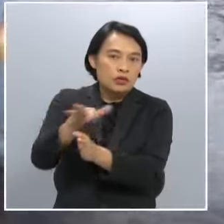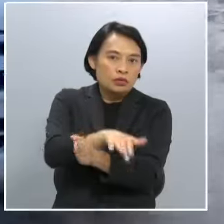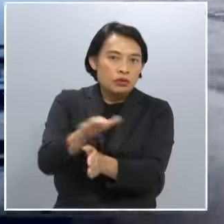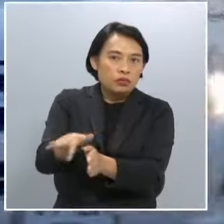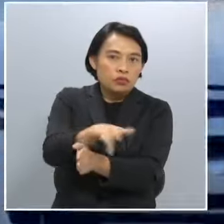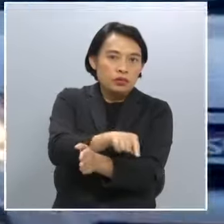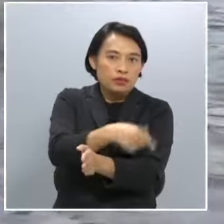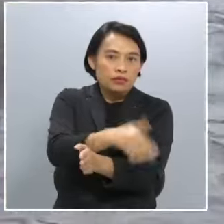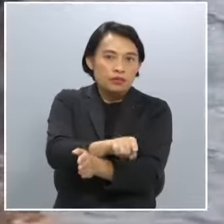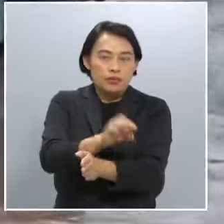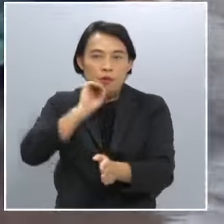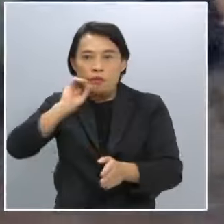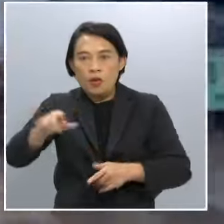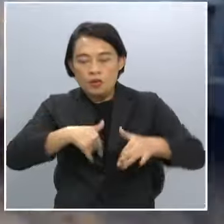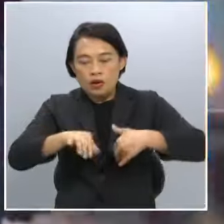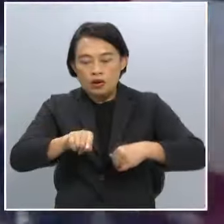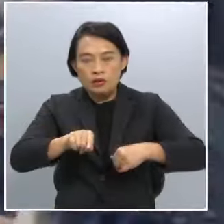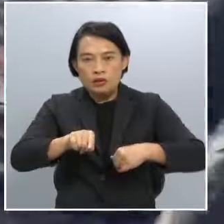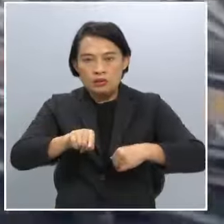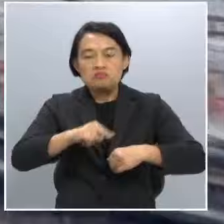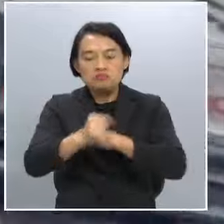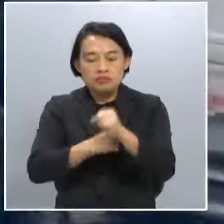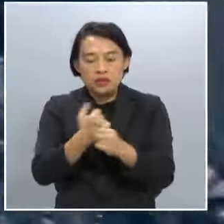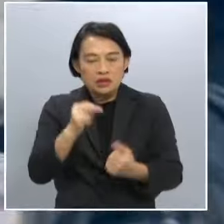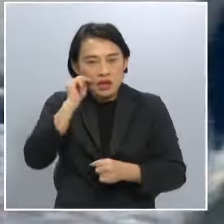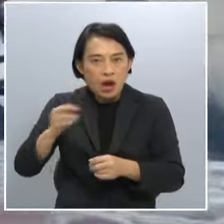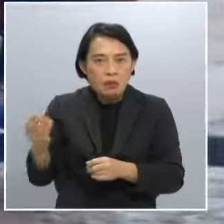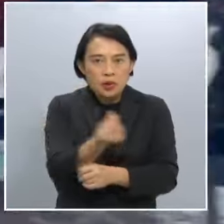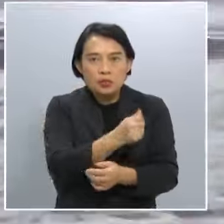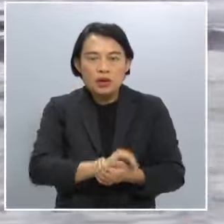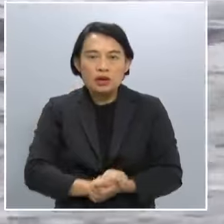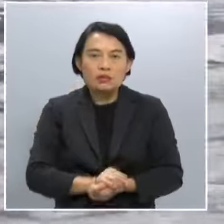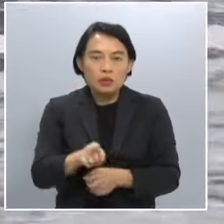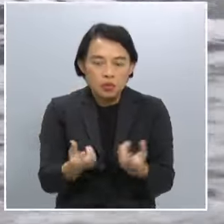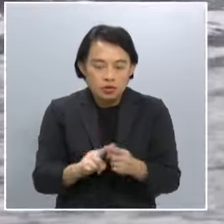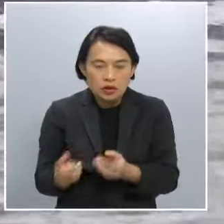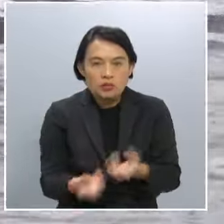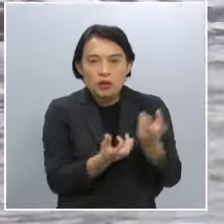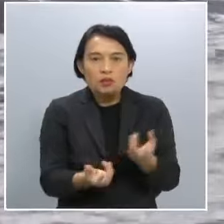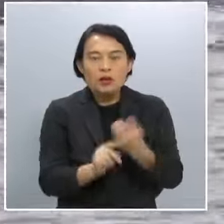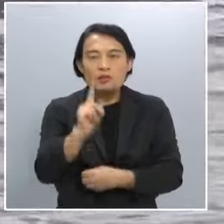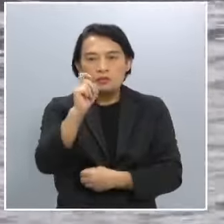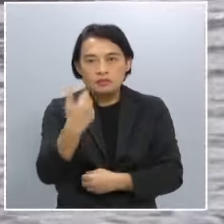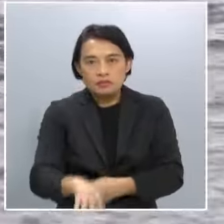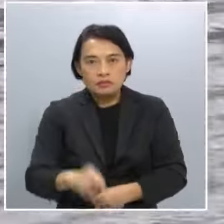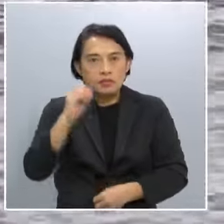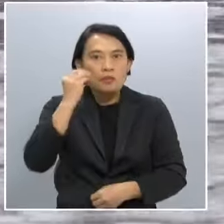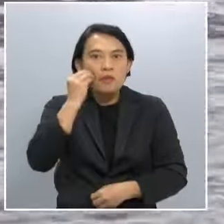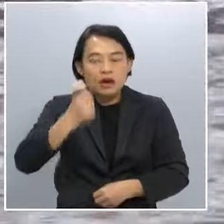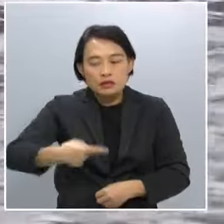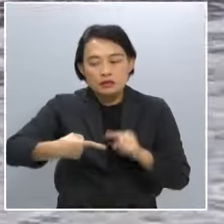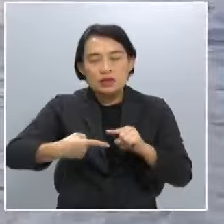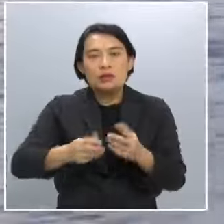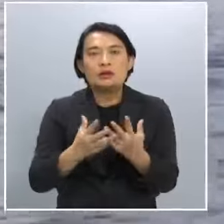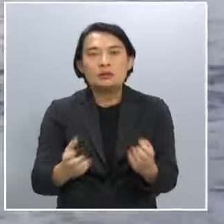น้ำปีนี้แรงและเร็วหลายคนเก็บข้าวเก็บของไม่ทันบางคนที่เป็นบ้านชั้นเดียวจะได้รับความเสียหายอย่างหนัก